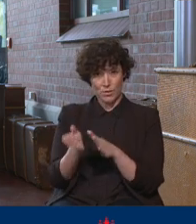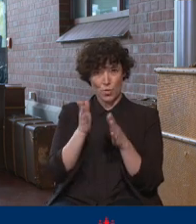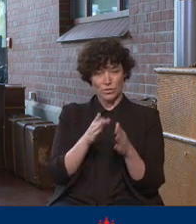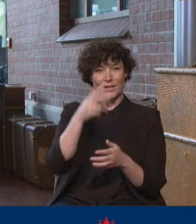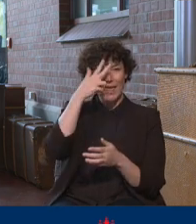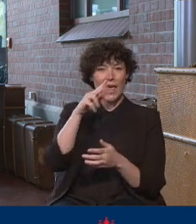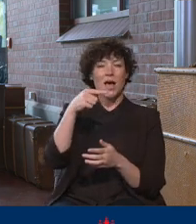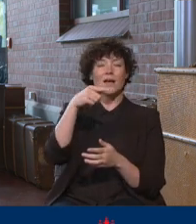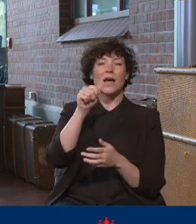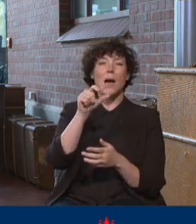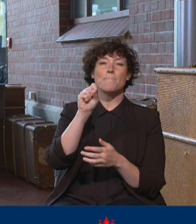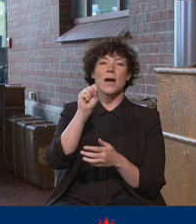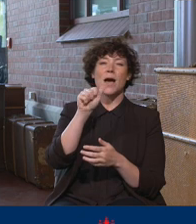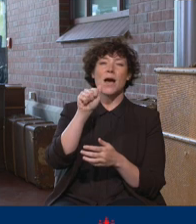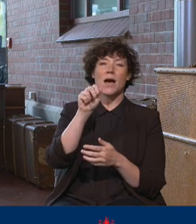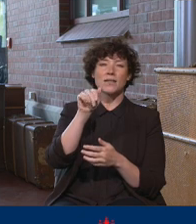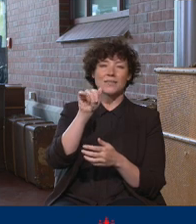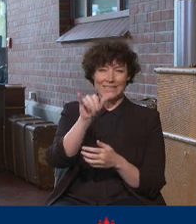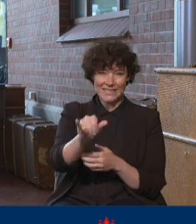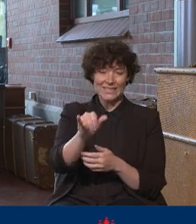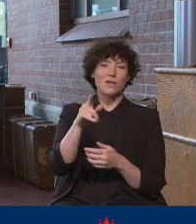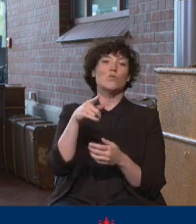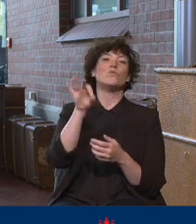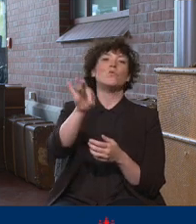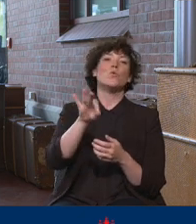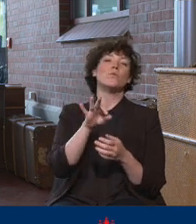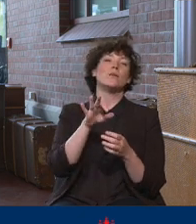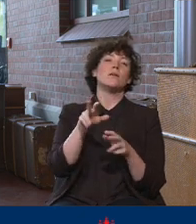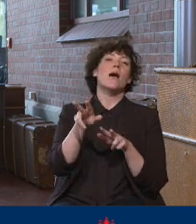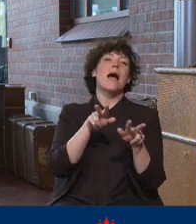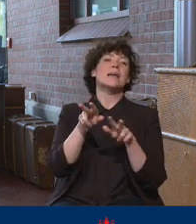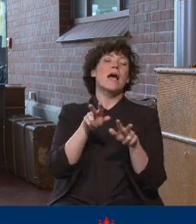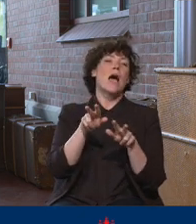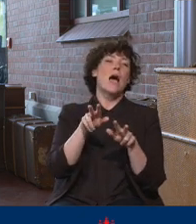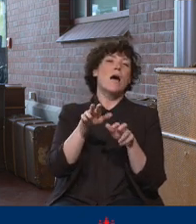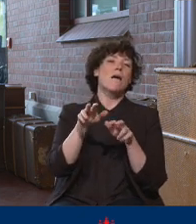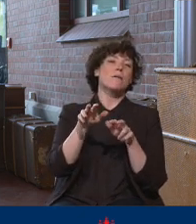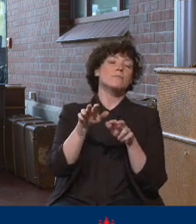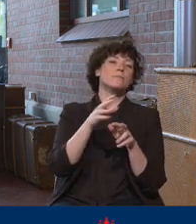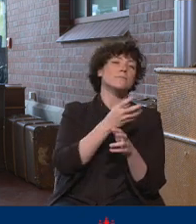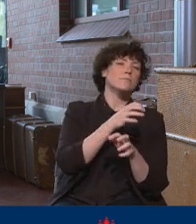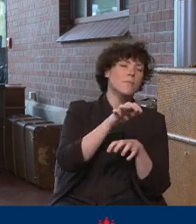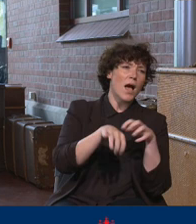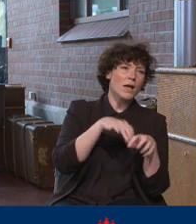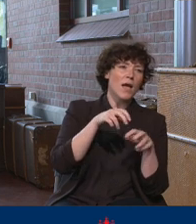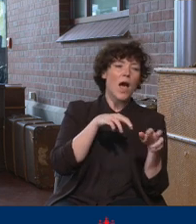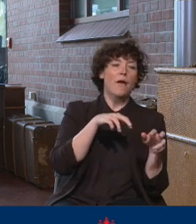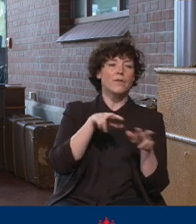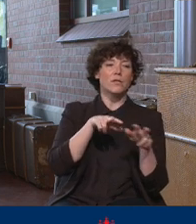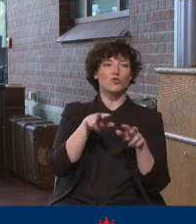und agrarwirtschaft der amtsleiter naturschutz und wenn sie gucken grünplanung und bodenschutz richtig gut